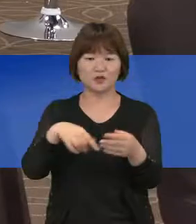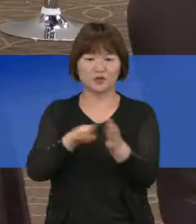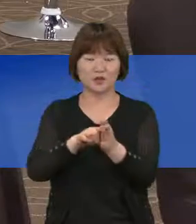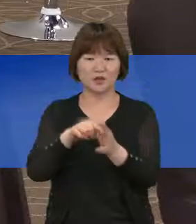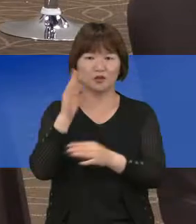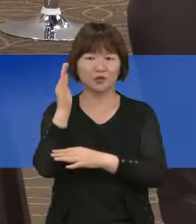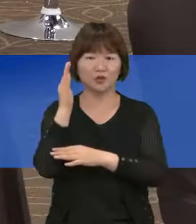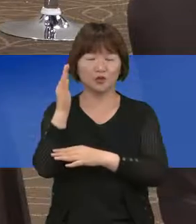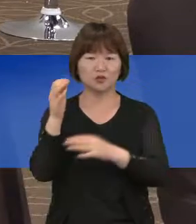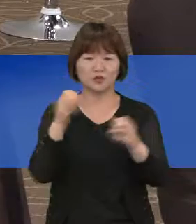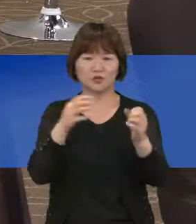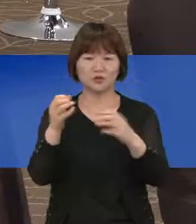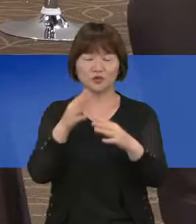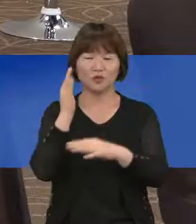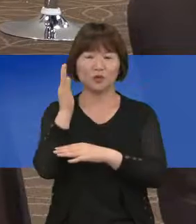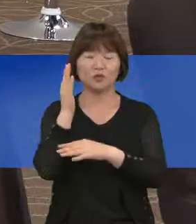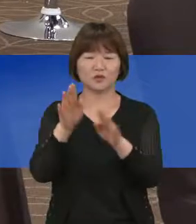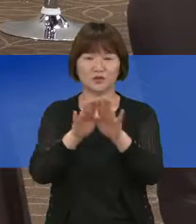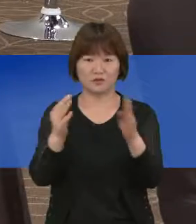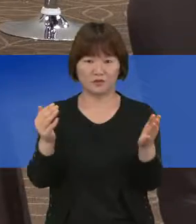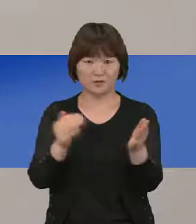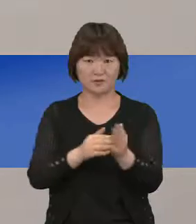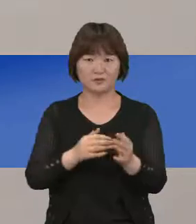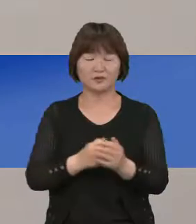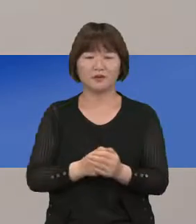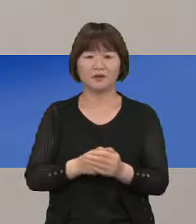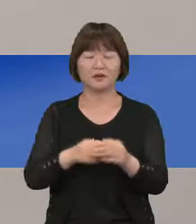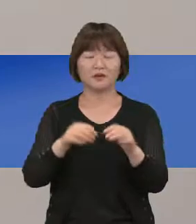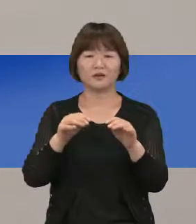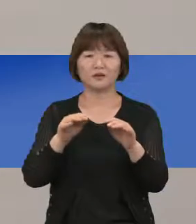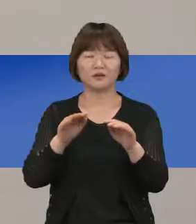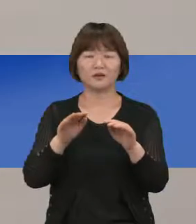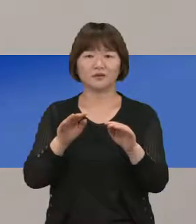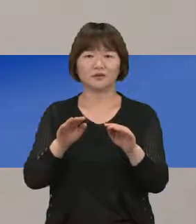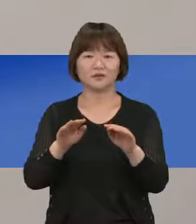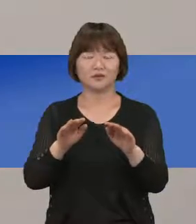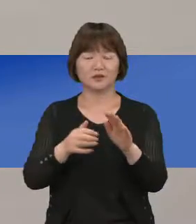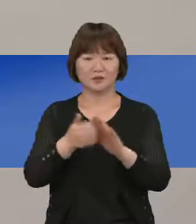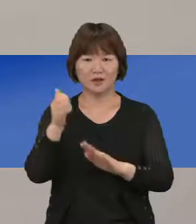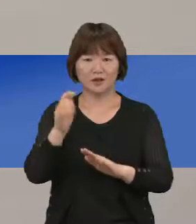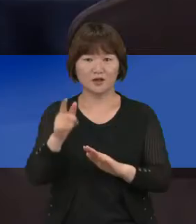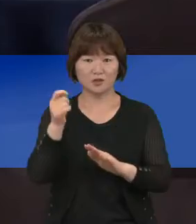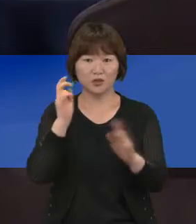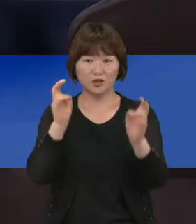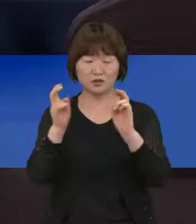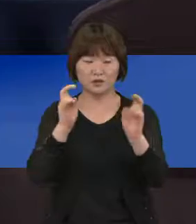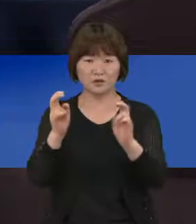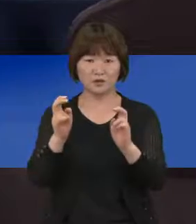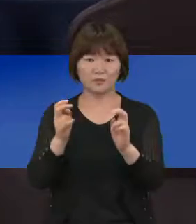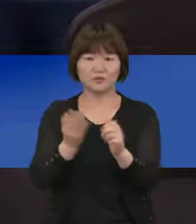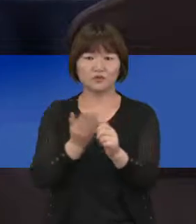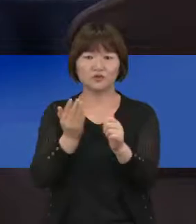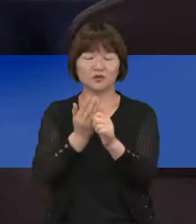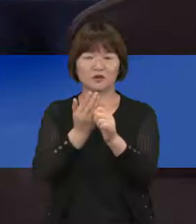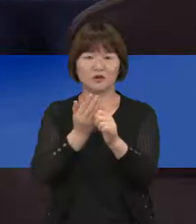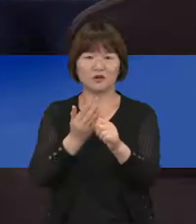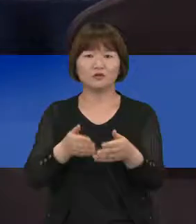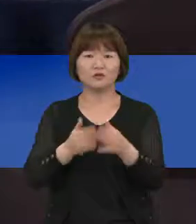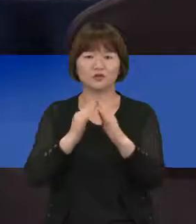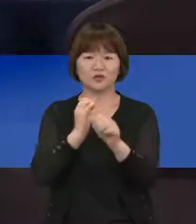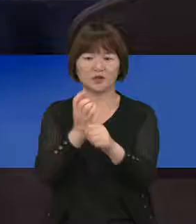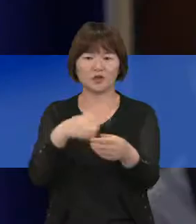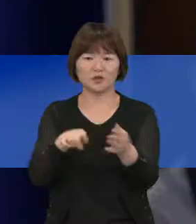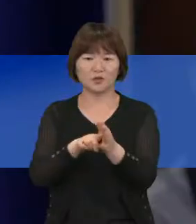강소 기업 성장의 성공 방정식을 풀어 를 주제로 열린 토크콘서트 에서는 요망 강소기업 경제 육성 패러다임 구축 을 위한